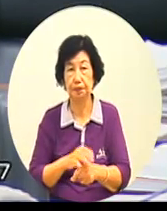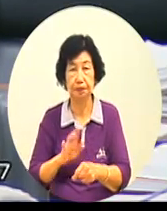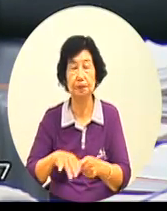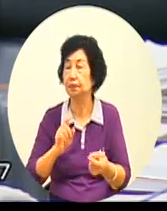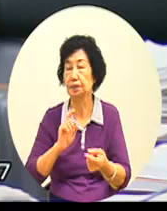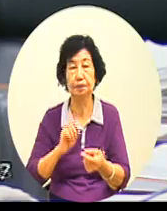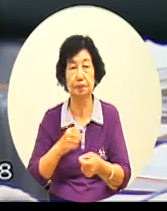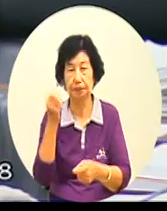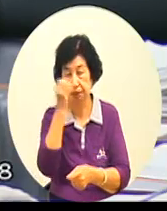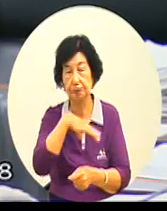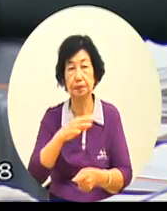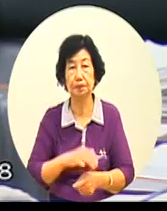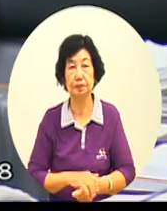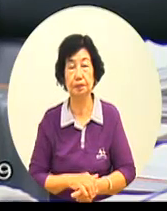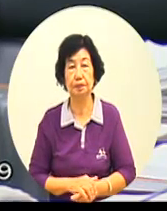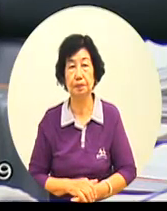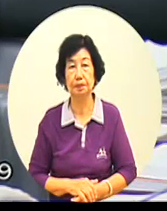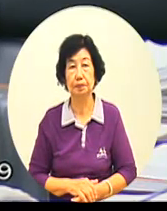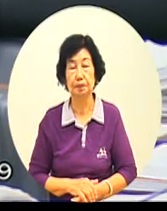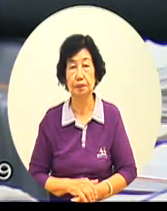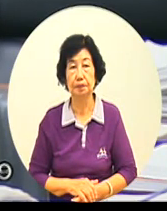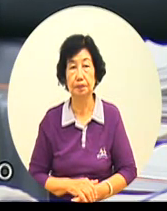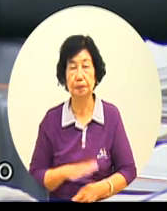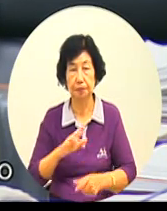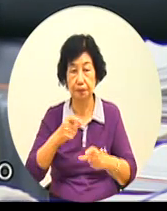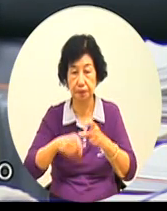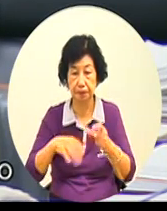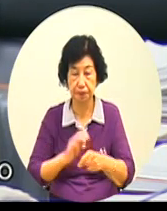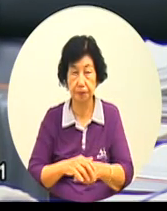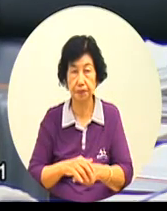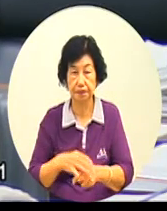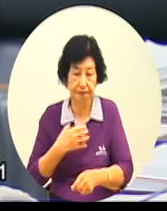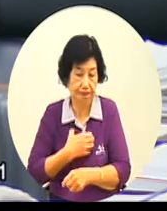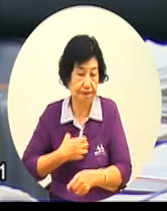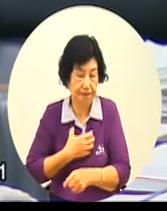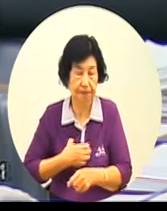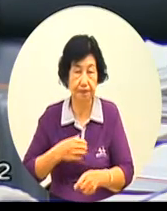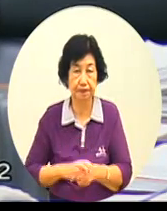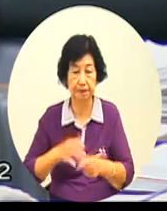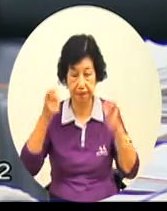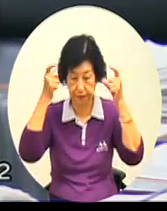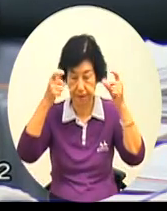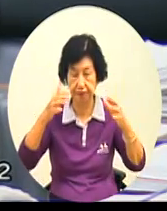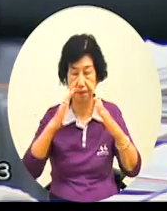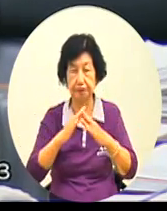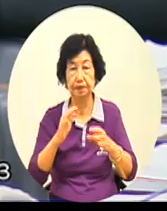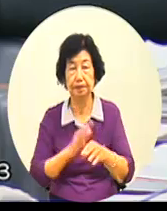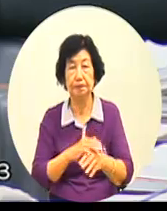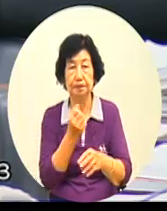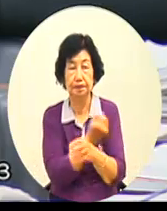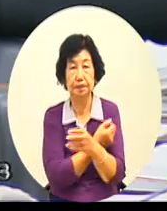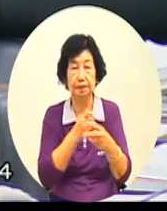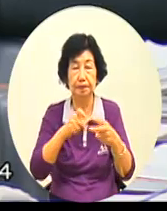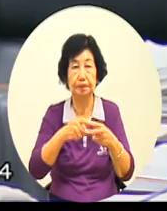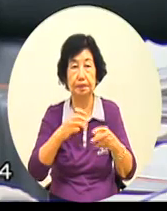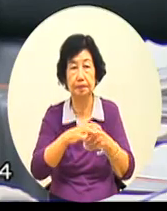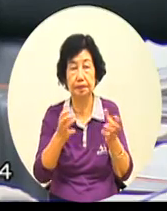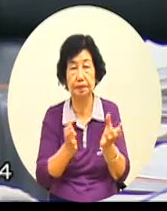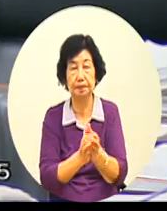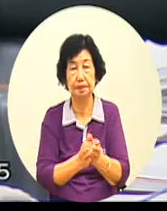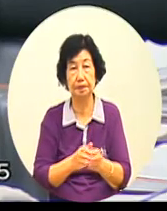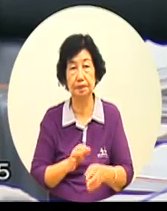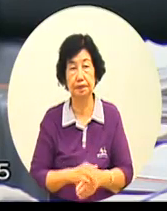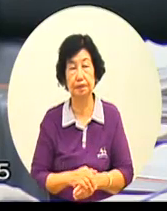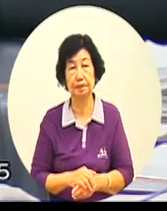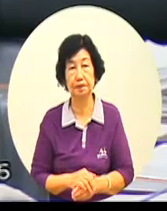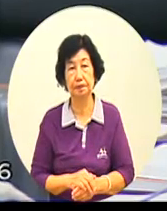事。所以为什么企业主总是抱怨高雄市劳工局在这个部分，常